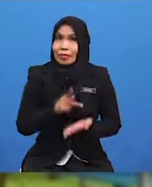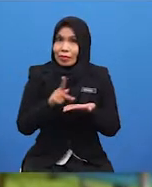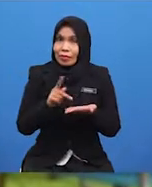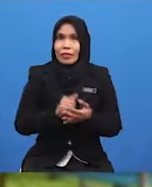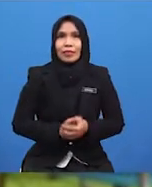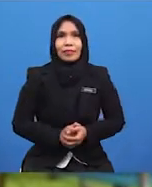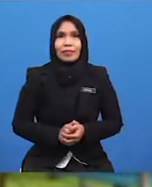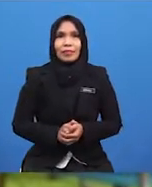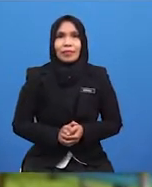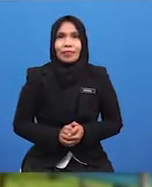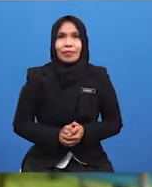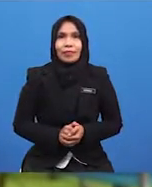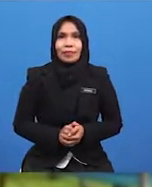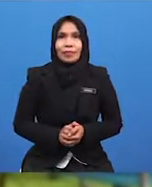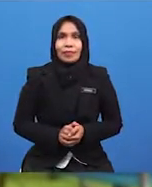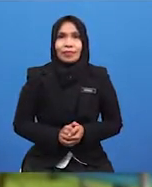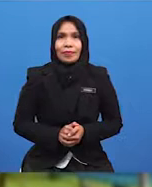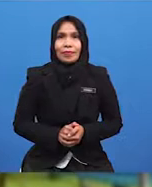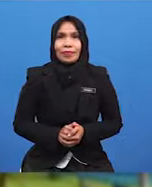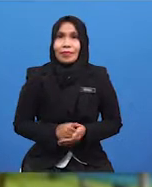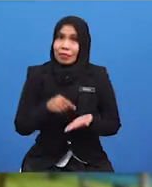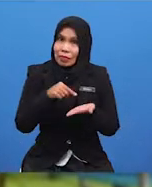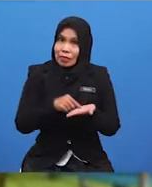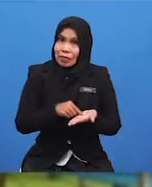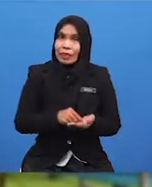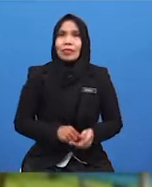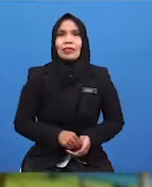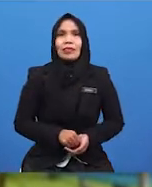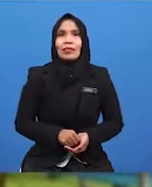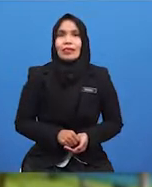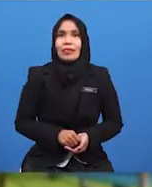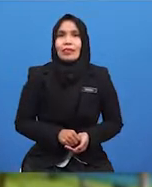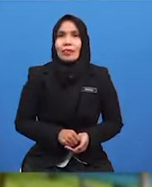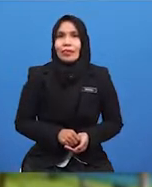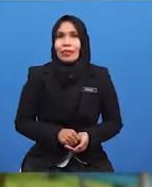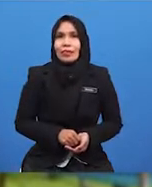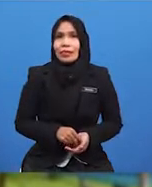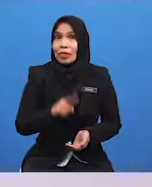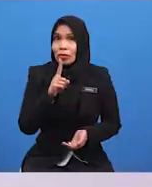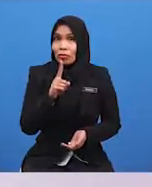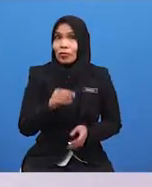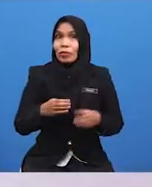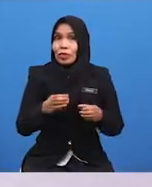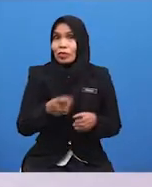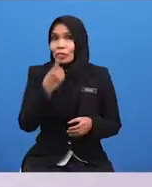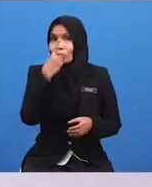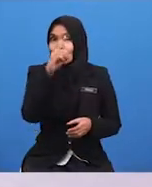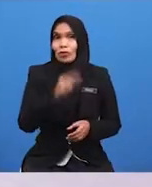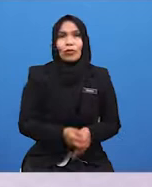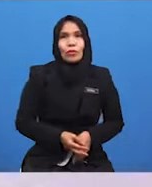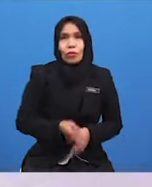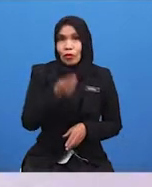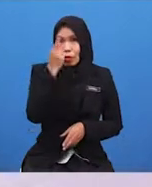salah satu cara yang penting bagi menghormati diri sendiri Kiku